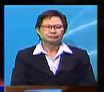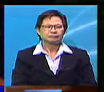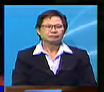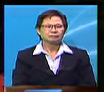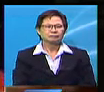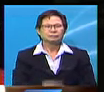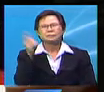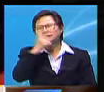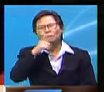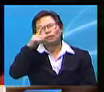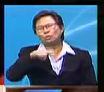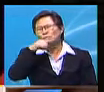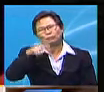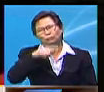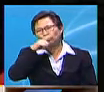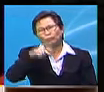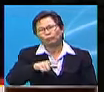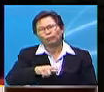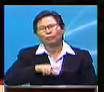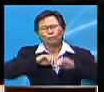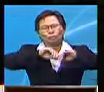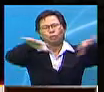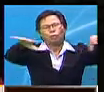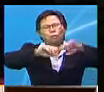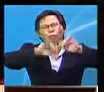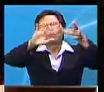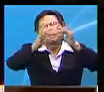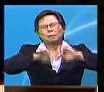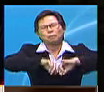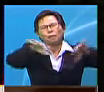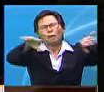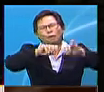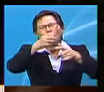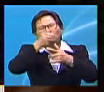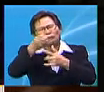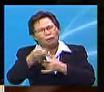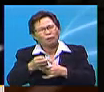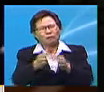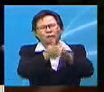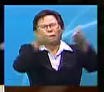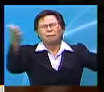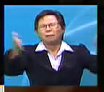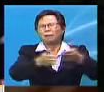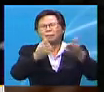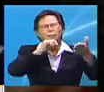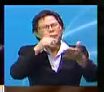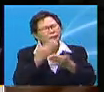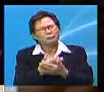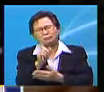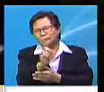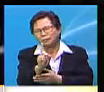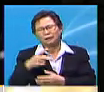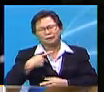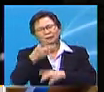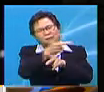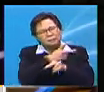tidak tidak perlulah untuk membuat viral-val ataupun membuat perkabaran yang tidak baik kita kena